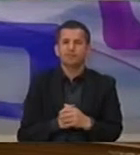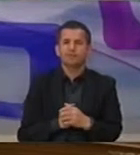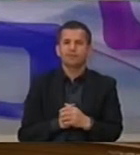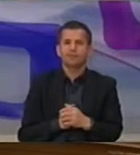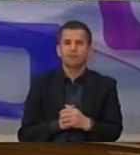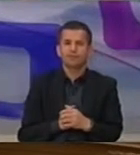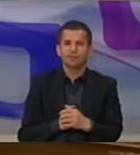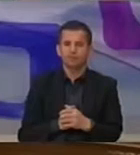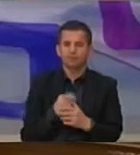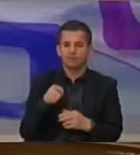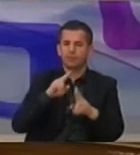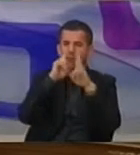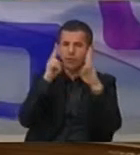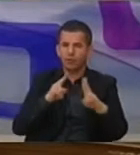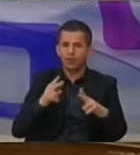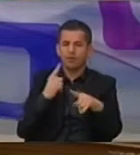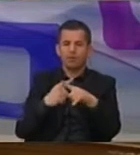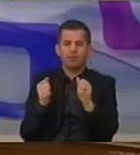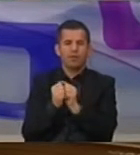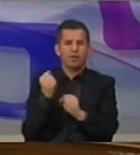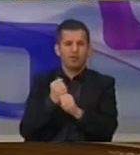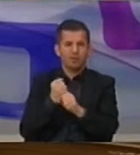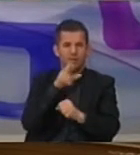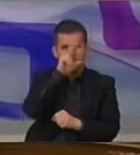në mekanizma ndërkombëtar të bashkëpunimit policor,